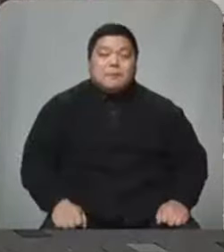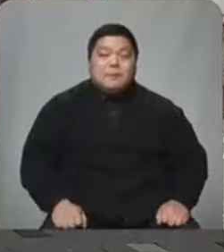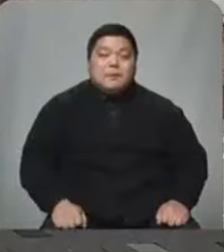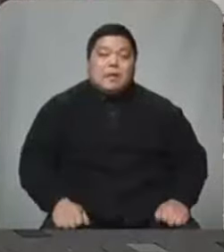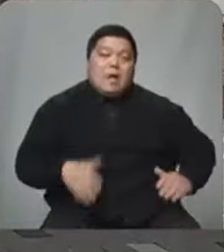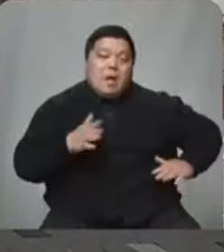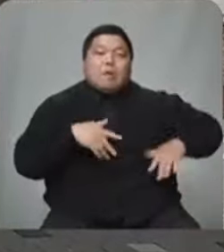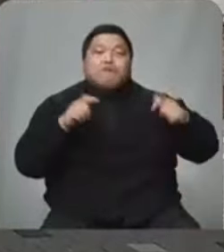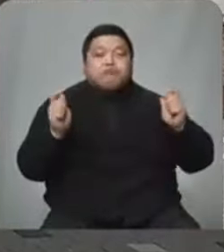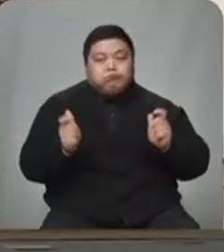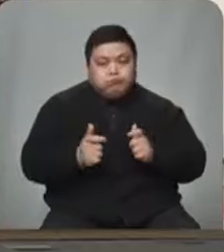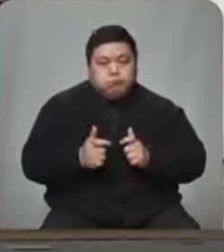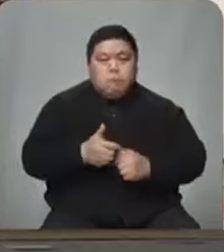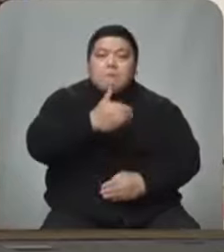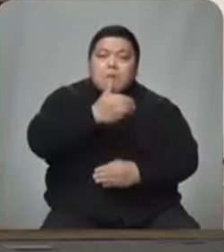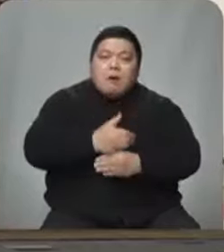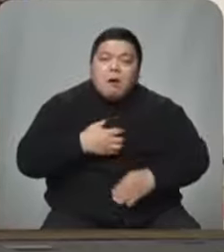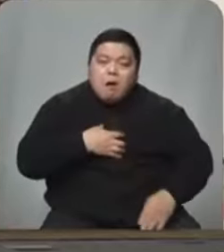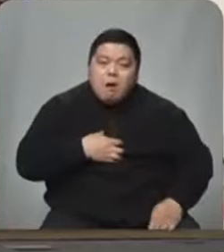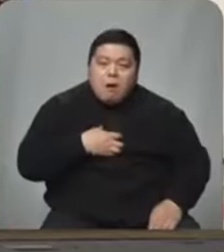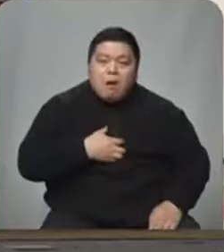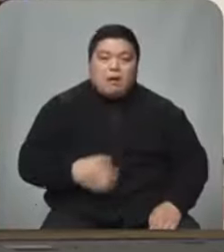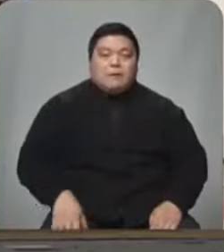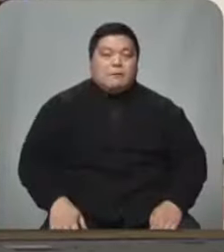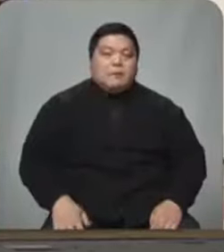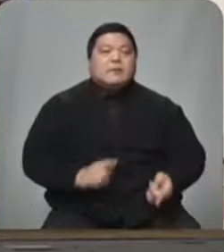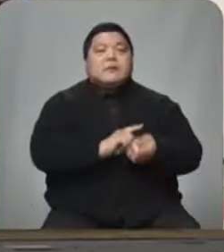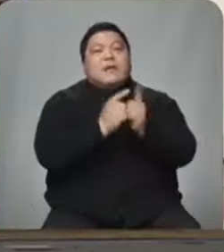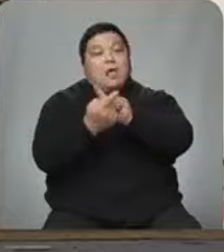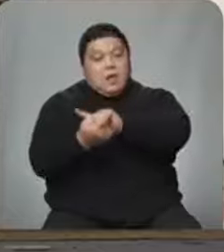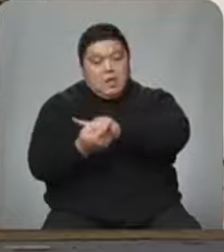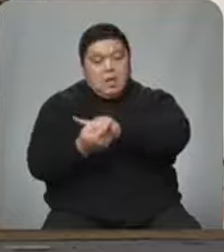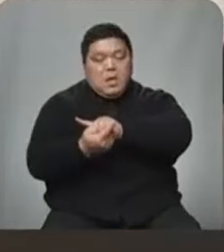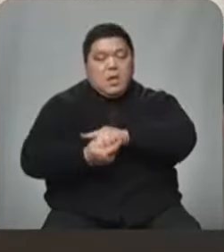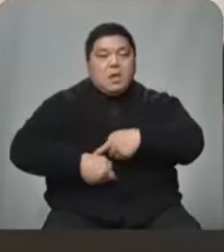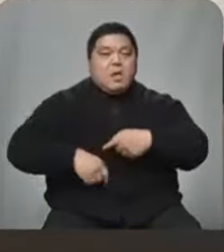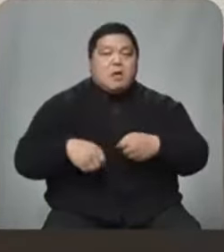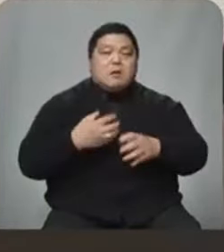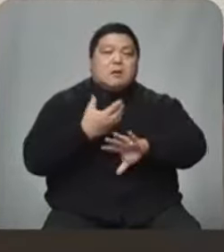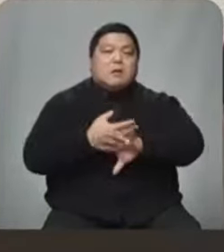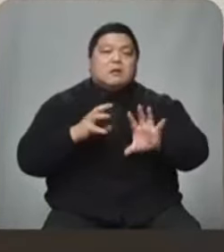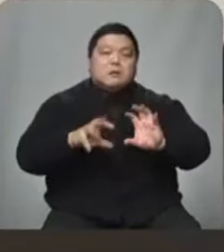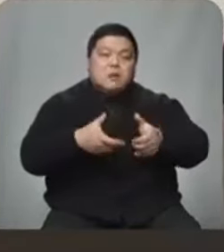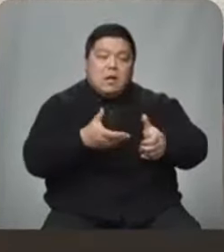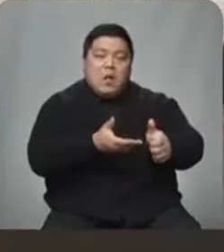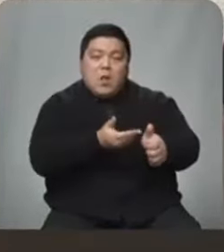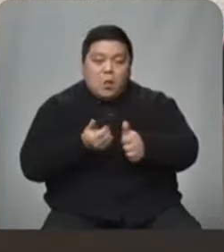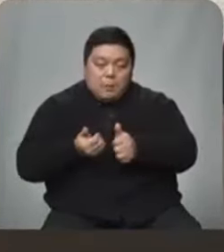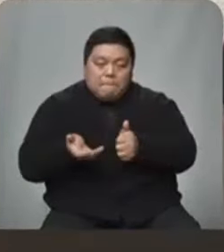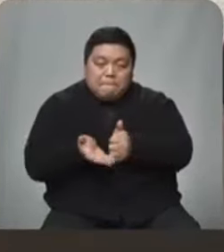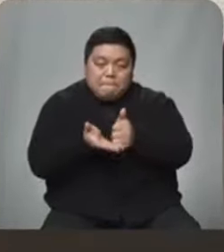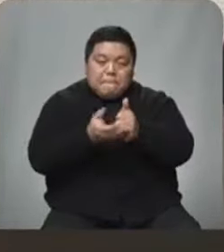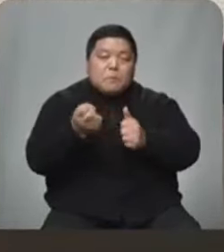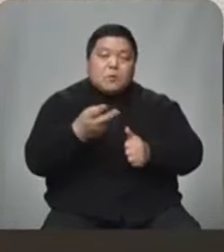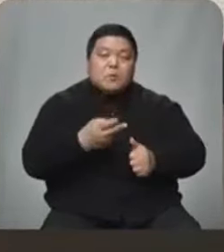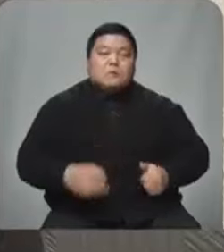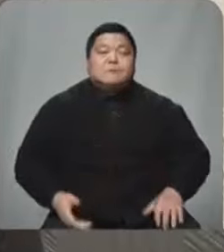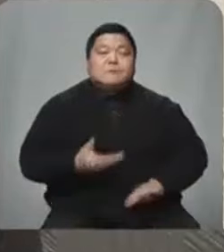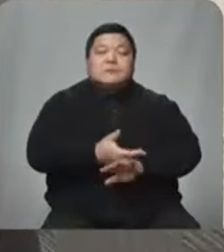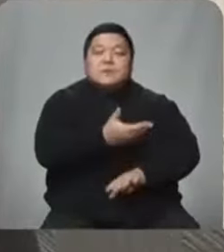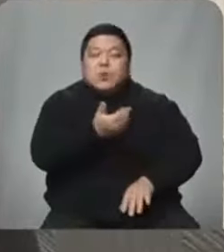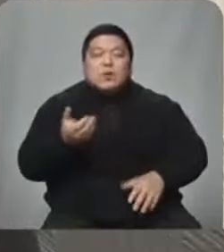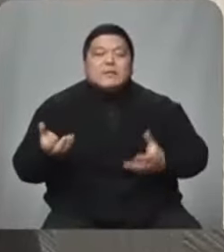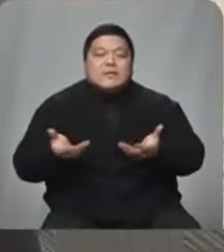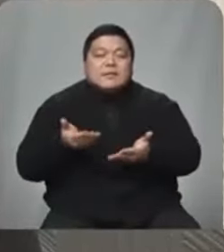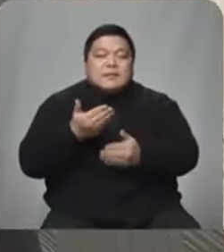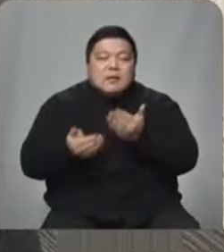감소등으로 존폐 위기에 놓인 학교를 글로벌 인재와 워케이션 거점 퍼스로 바꾸겠다는 겁니다 다만 사실상